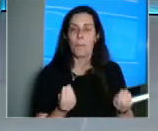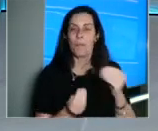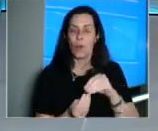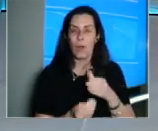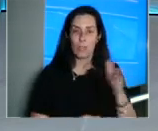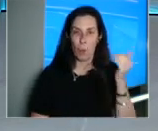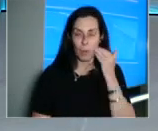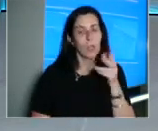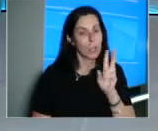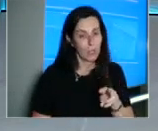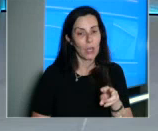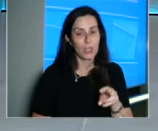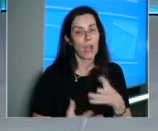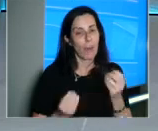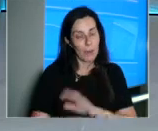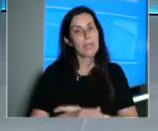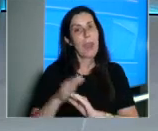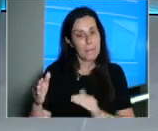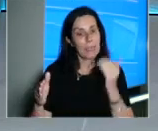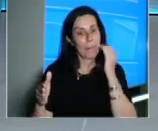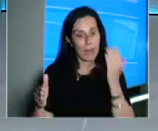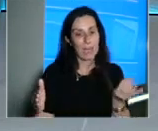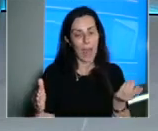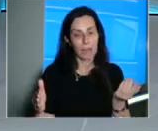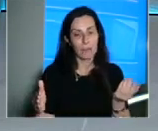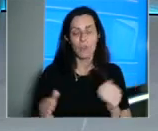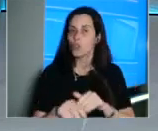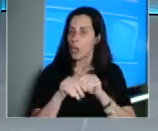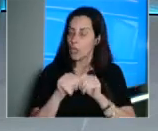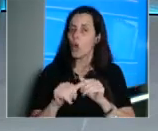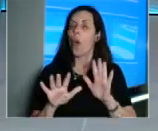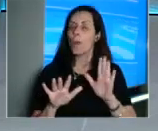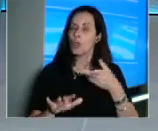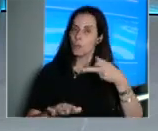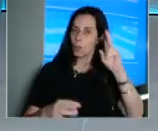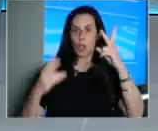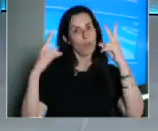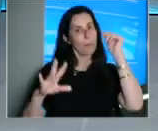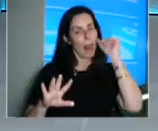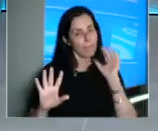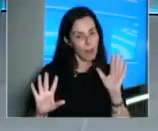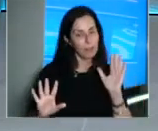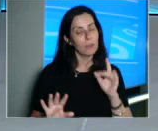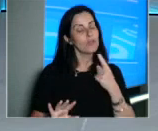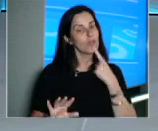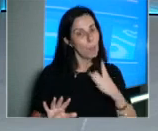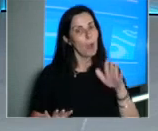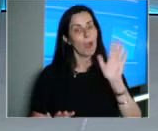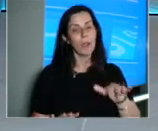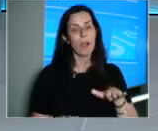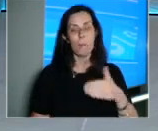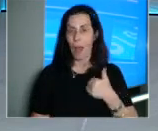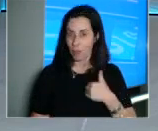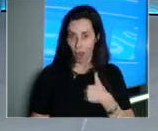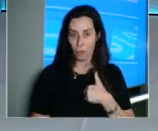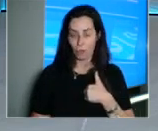לשמאל האמריקאי, יש חתיכת ימין אמריקאי שדוגל בעליונות הגזע הלבן, שאומר שגם